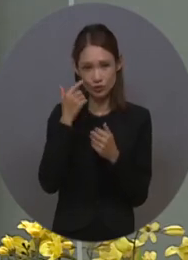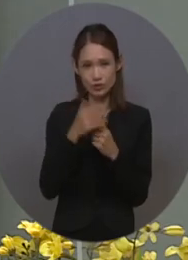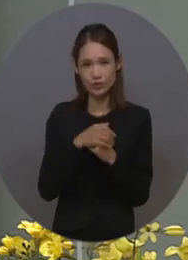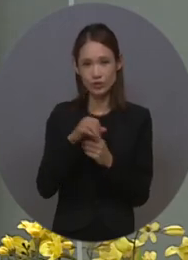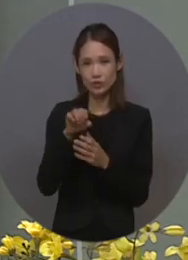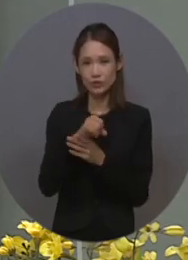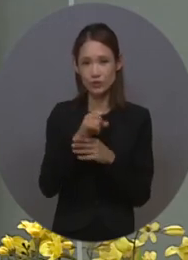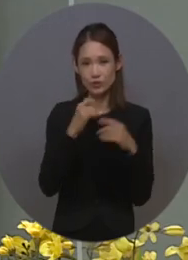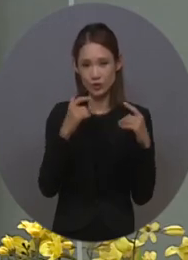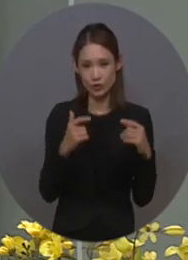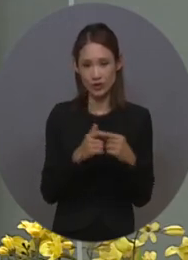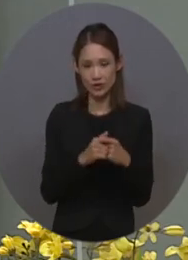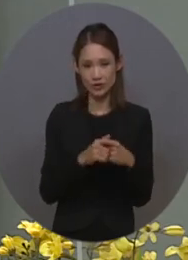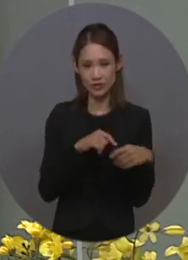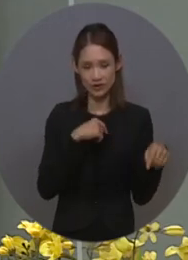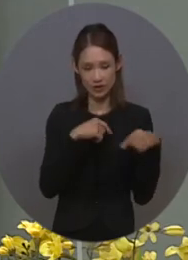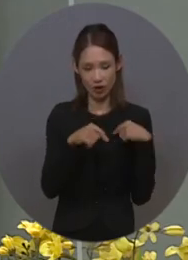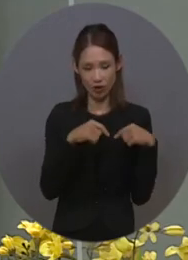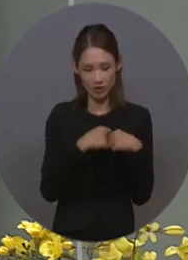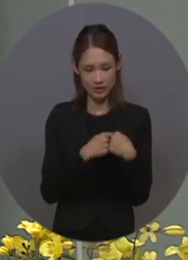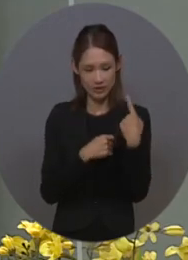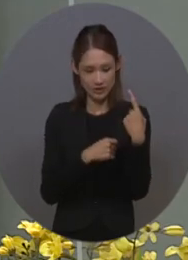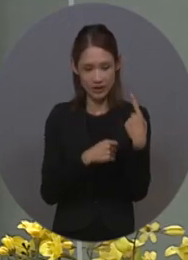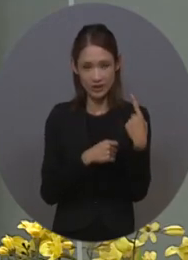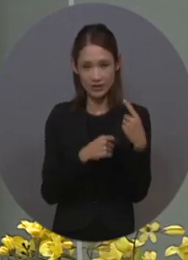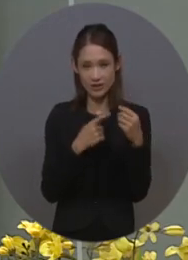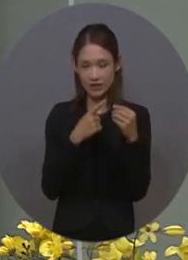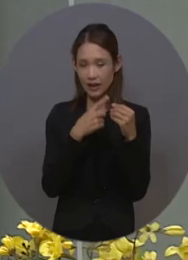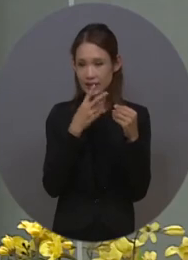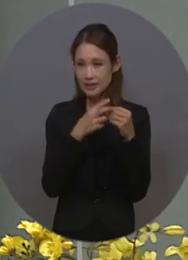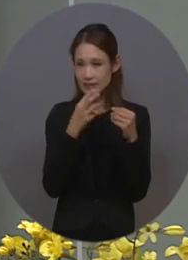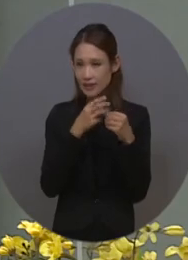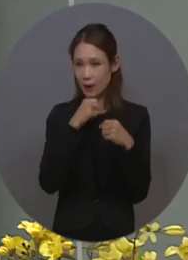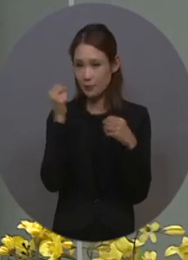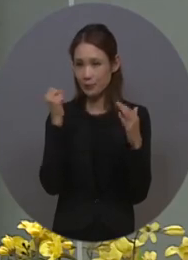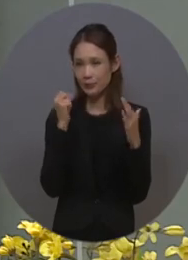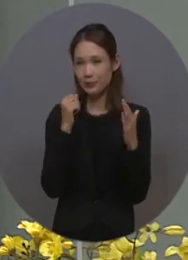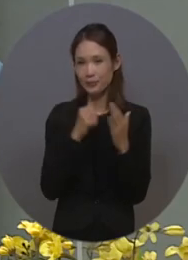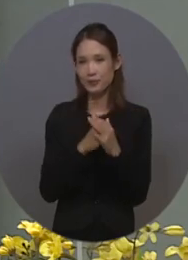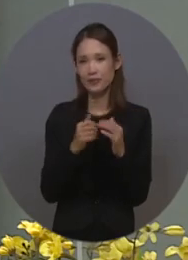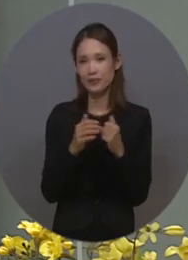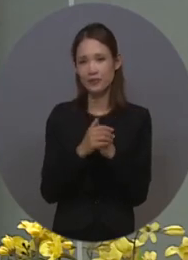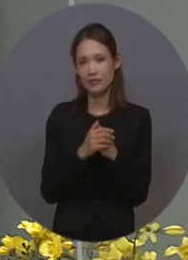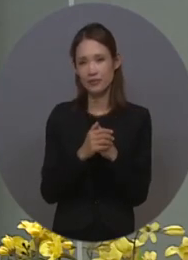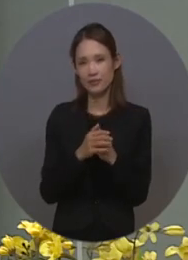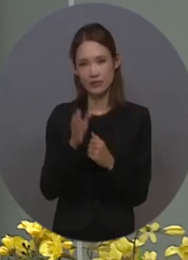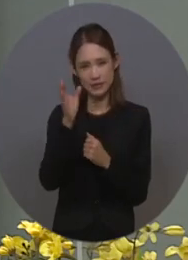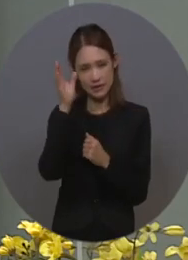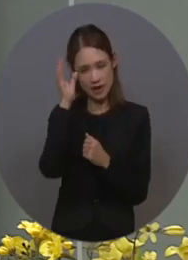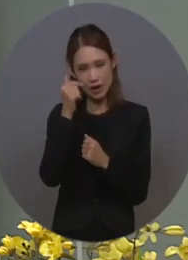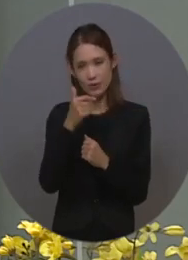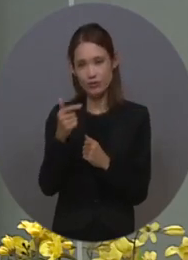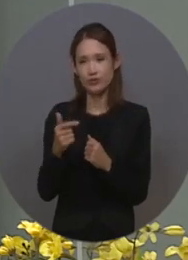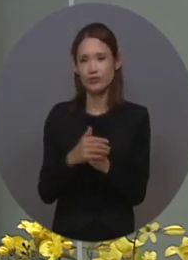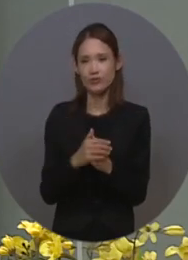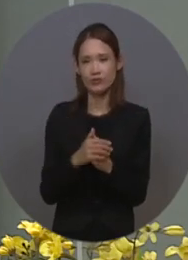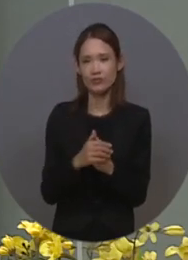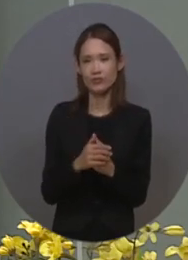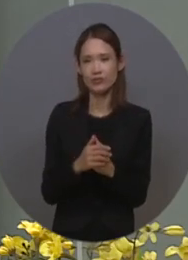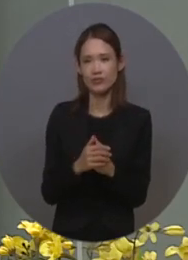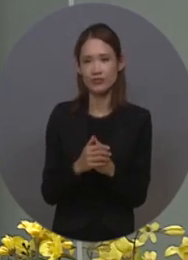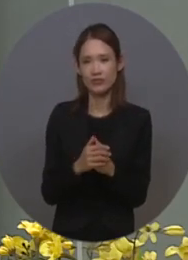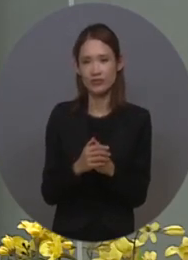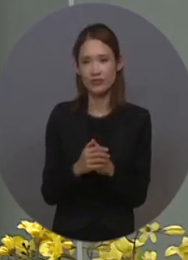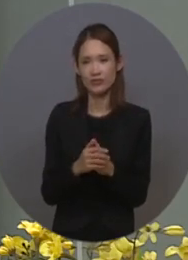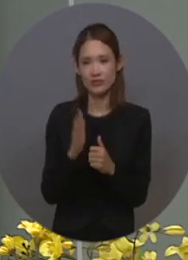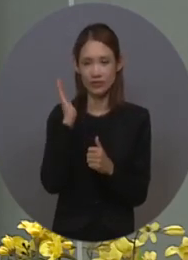것처럼 종로에서 정치 1번지에서 3선을 했었으니까 다들 그런 기대치가 분명히 있었을 것 같아요. 네. 지금